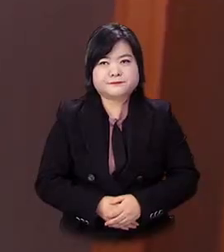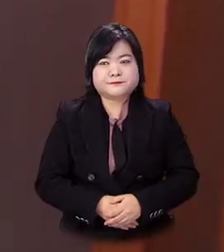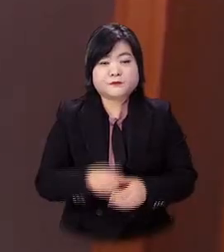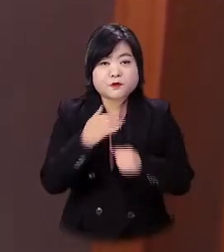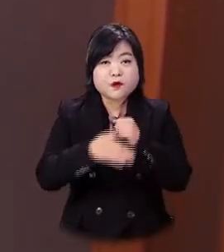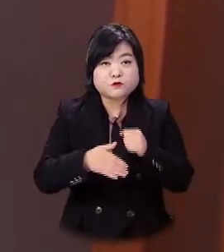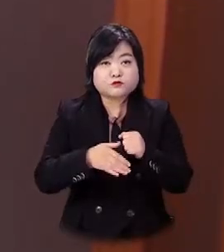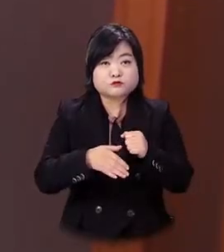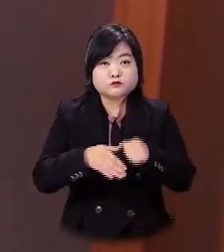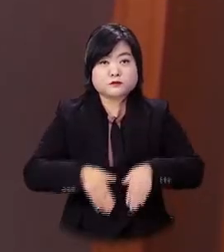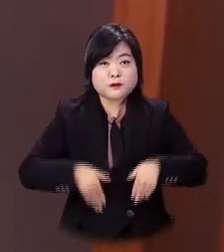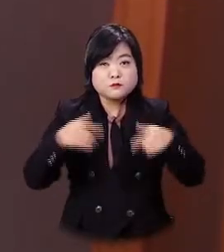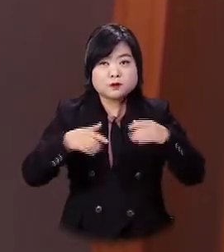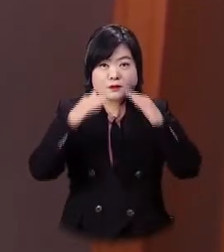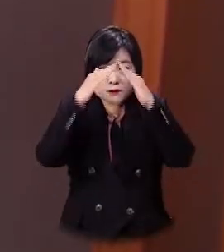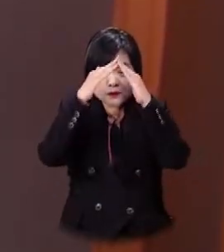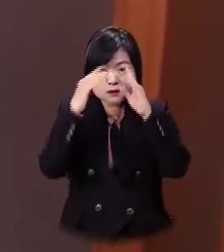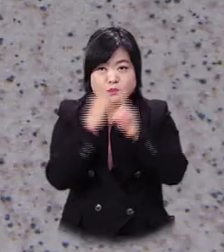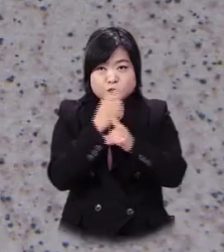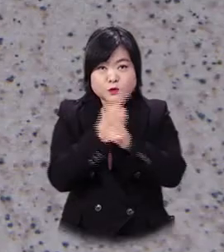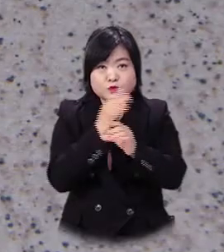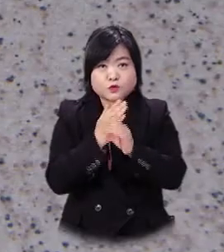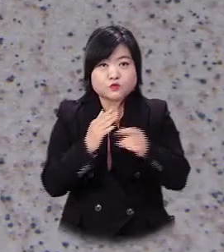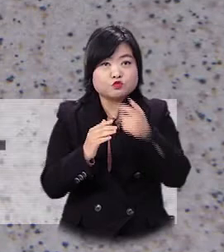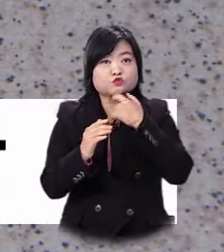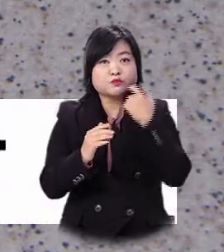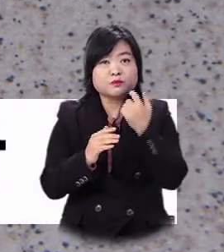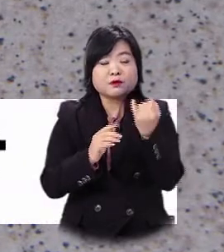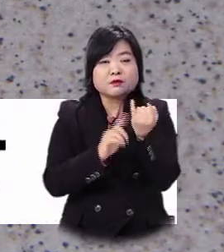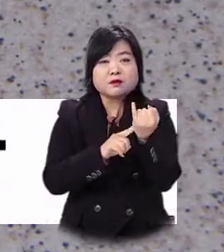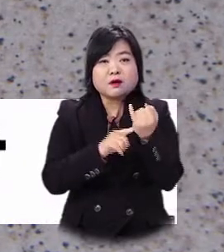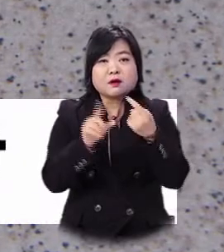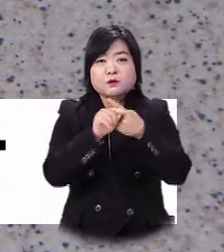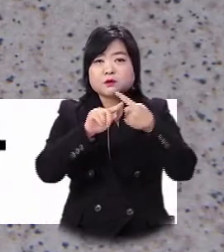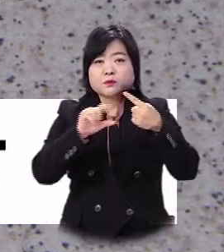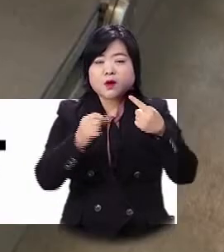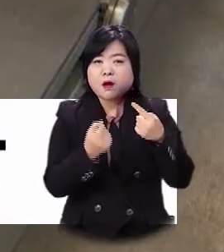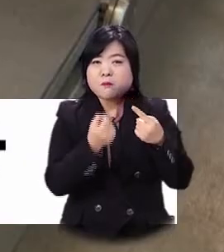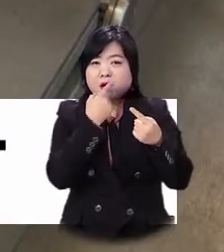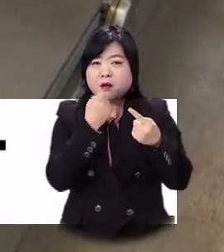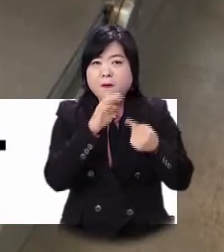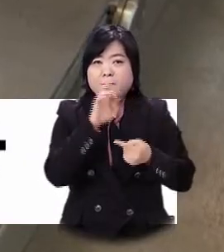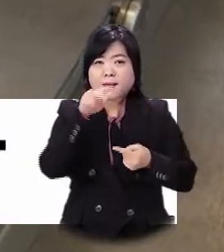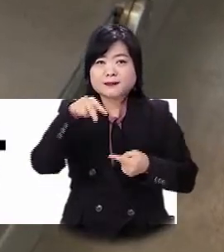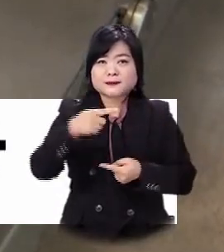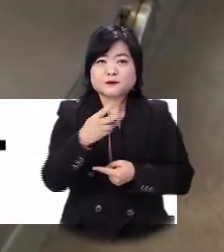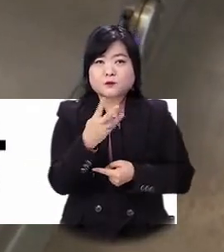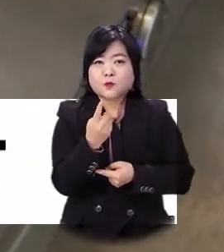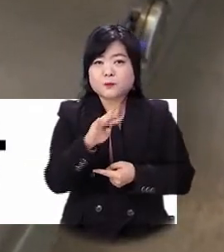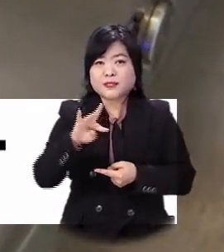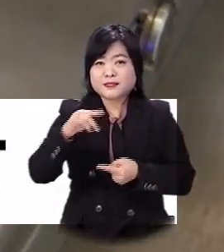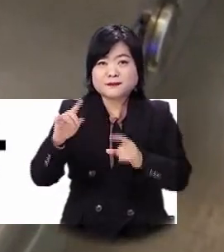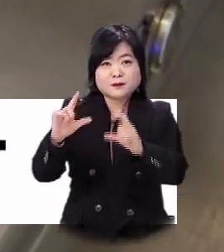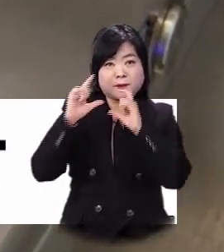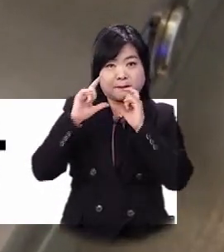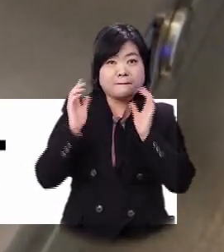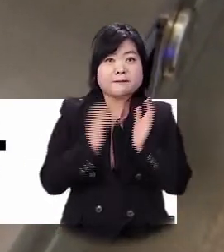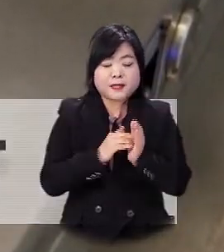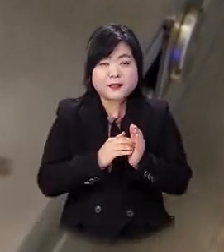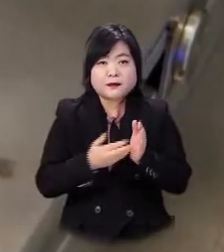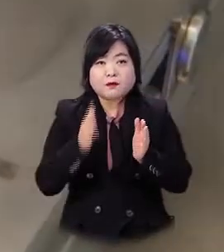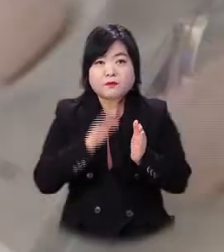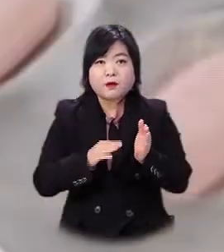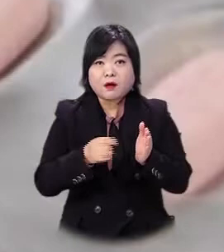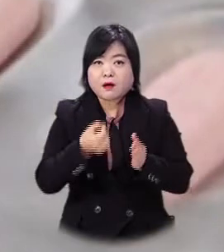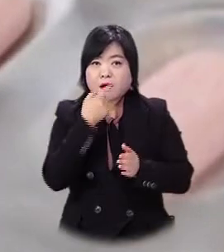대구 남구에서 재택치료 중인 60대 여성은 지난 15일 코로나19 먹는 치료제인 팍스로비드 처방을 받았습니다. 그런데